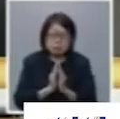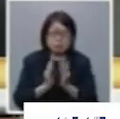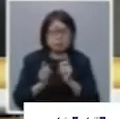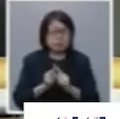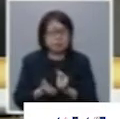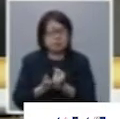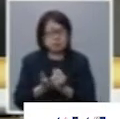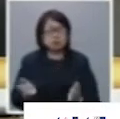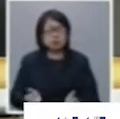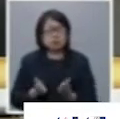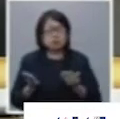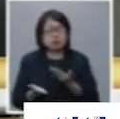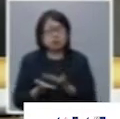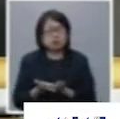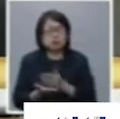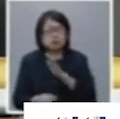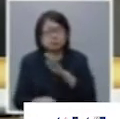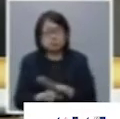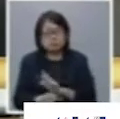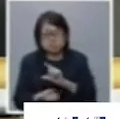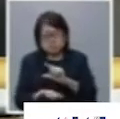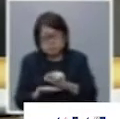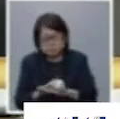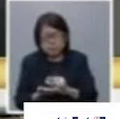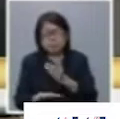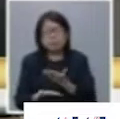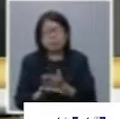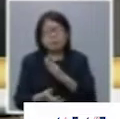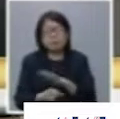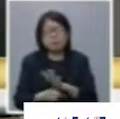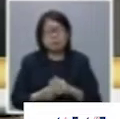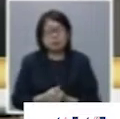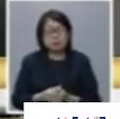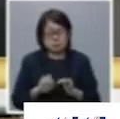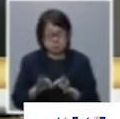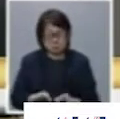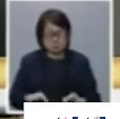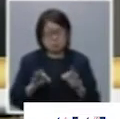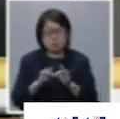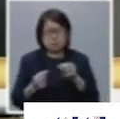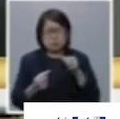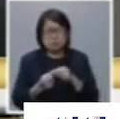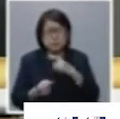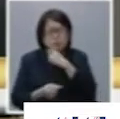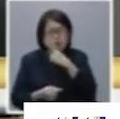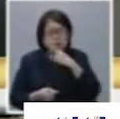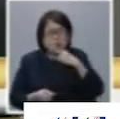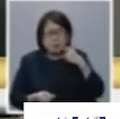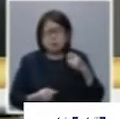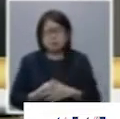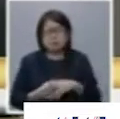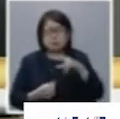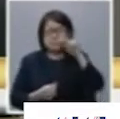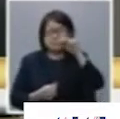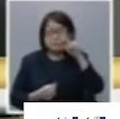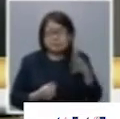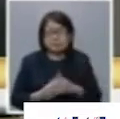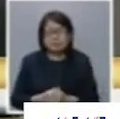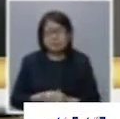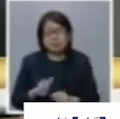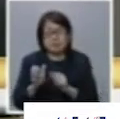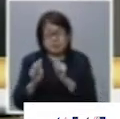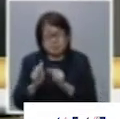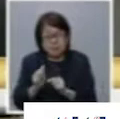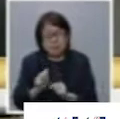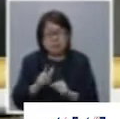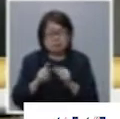องถิ่นเงินไม่มีไม่พอที่จะบริหารโดยเฉพาะหน้าแล้งปีนี้นะครับแต่ละเทศบาลอบต.จ